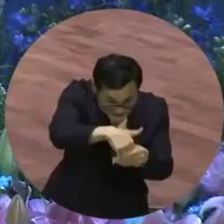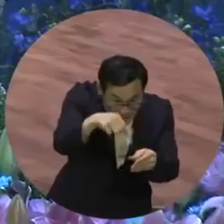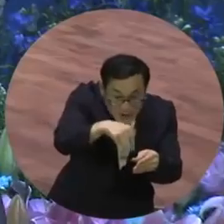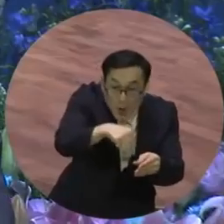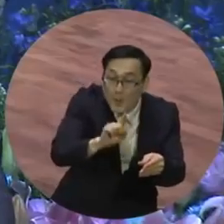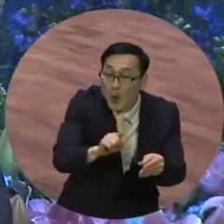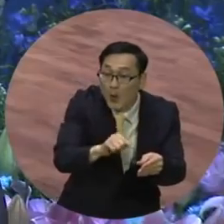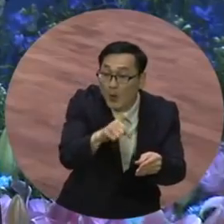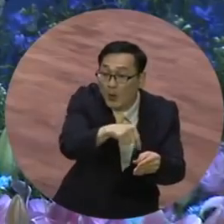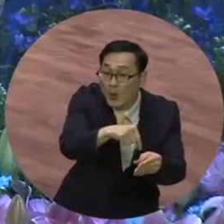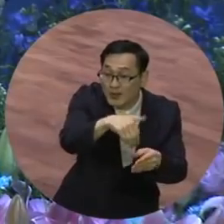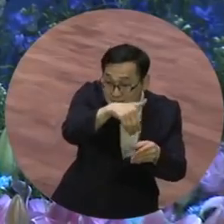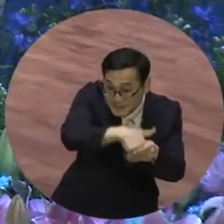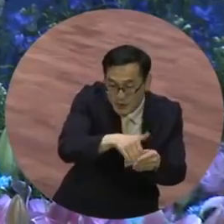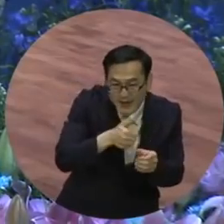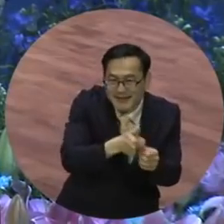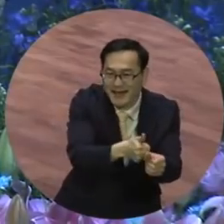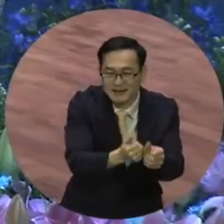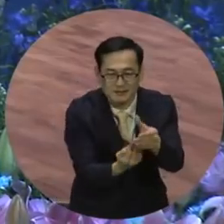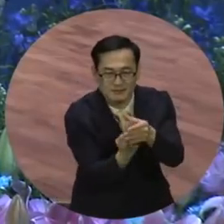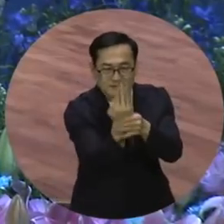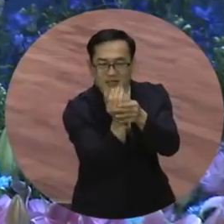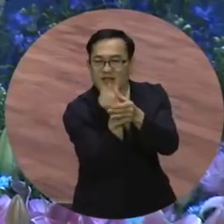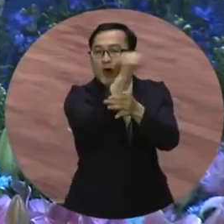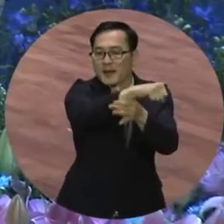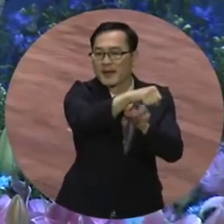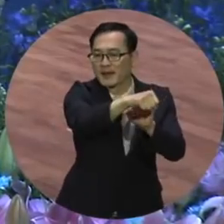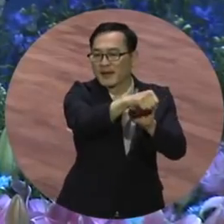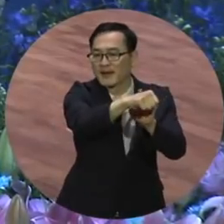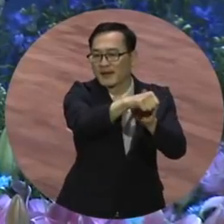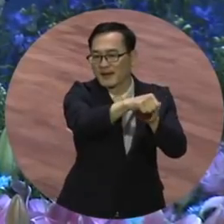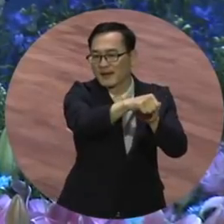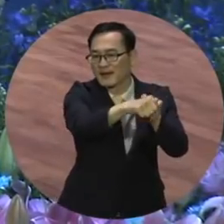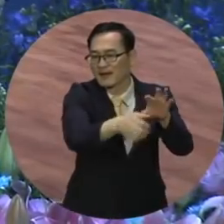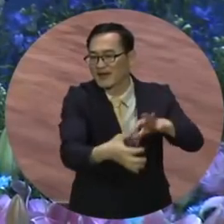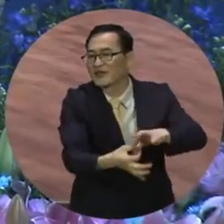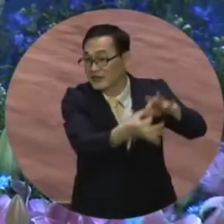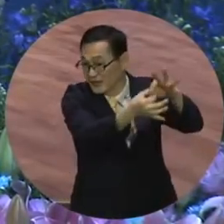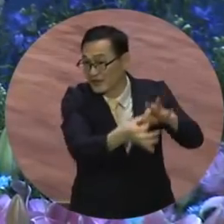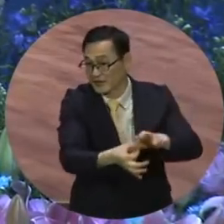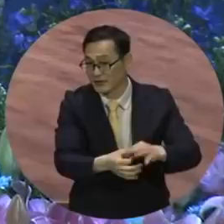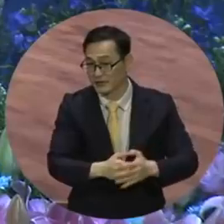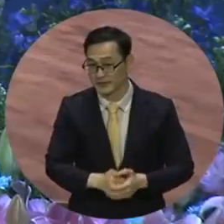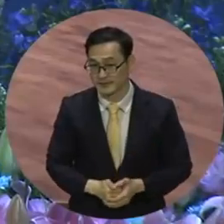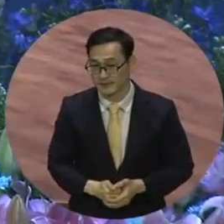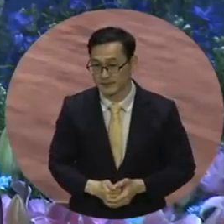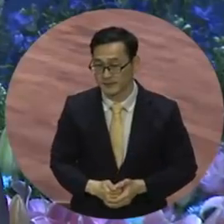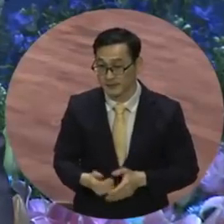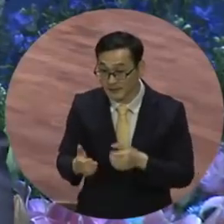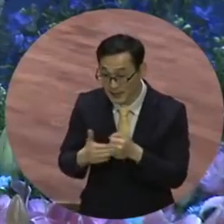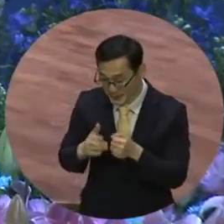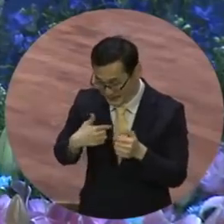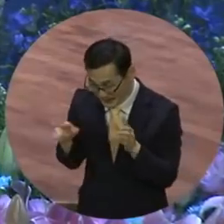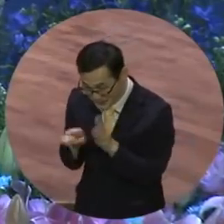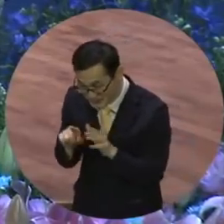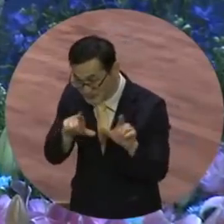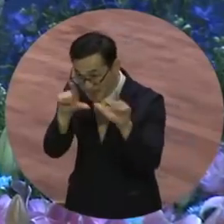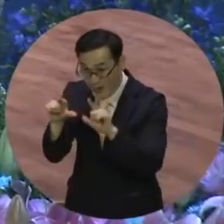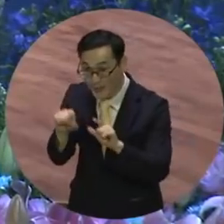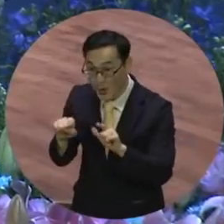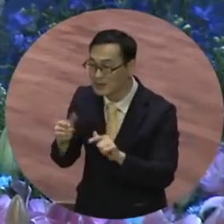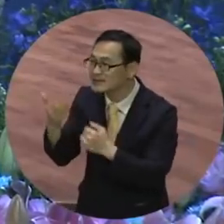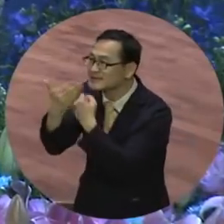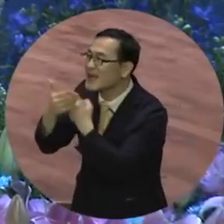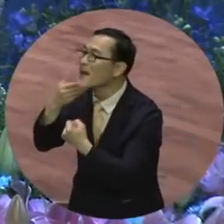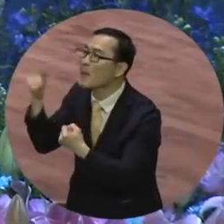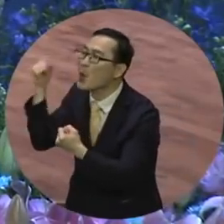이게 따라서 그 삶이 달라지기 때문에 영적인 신앙생활은 무엇보다도 은혜의 복음이